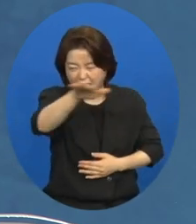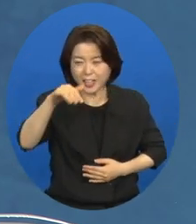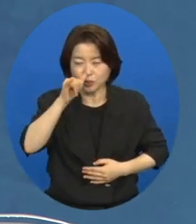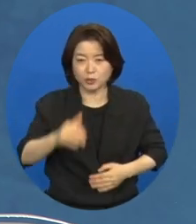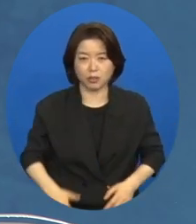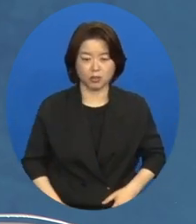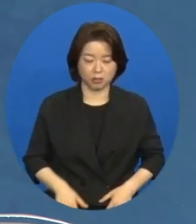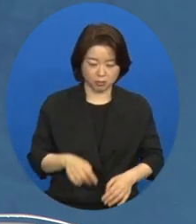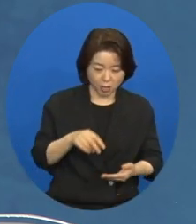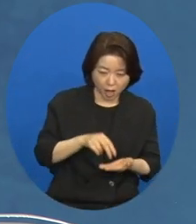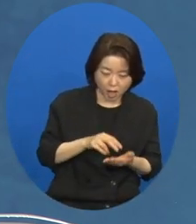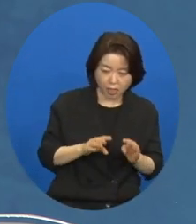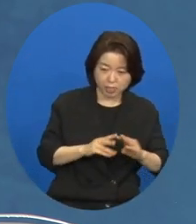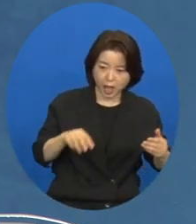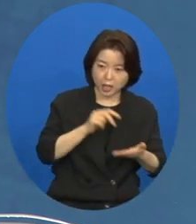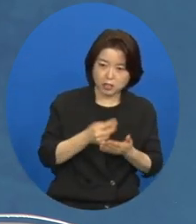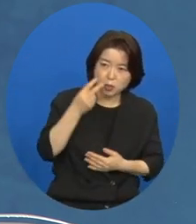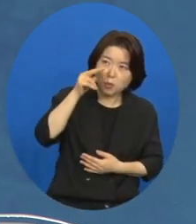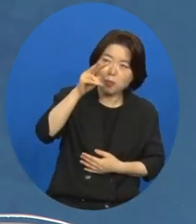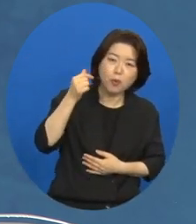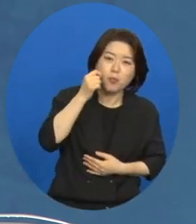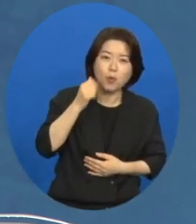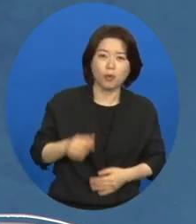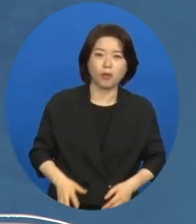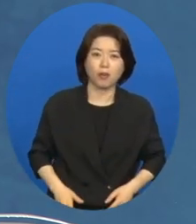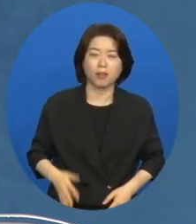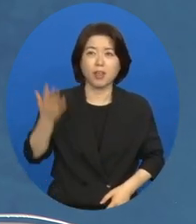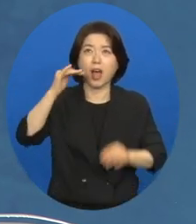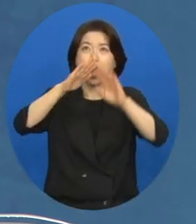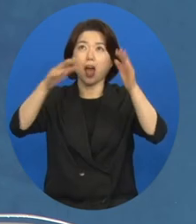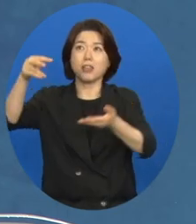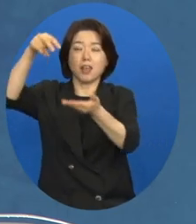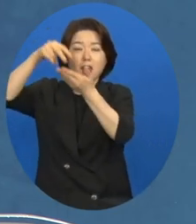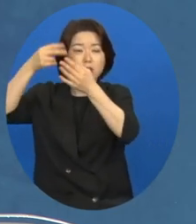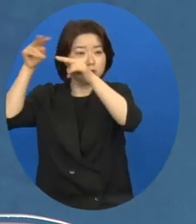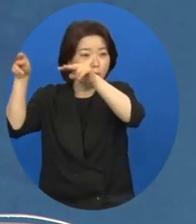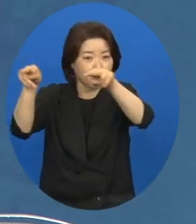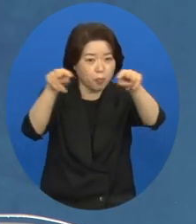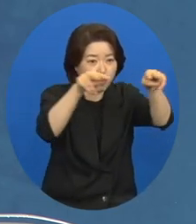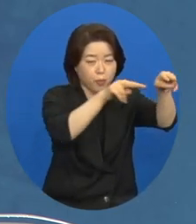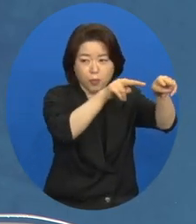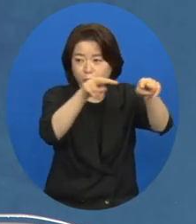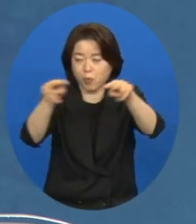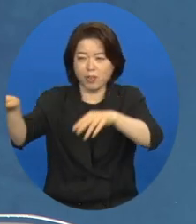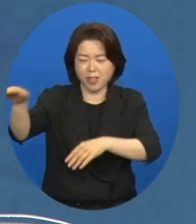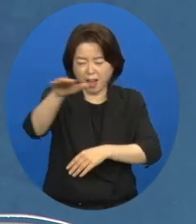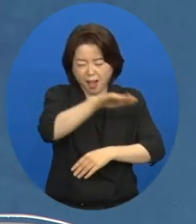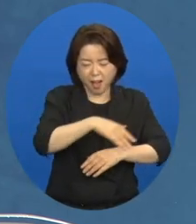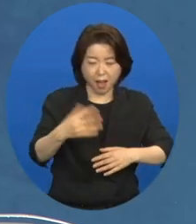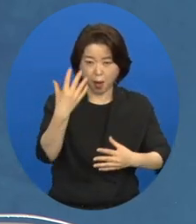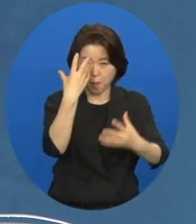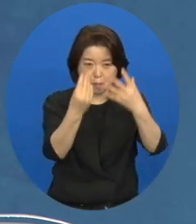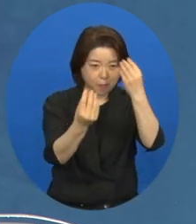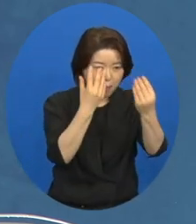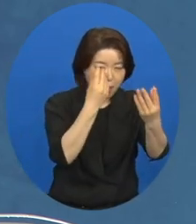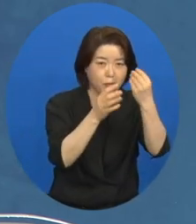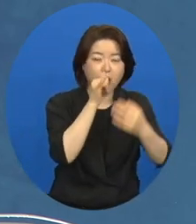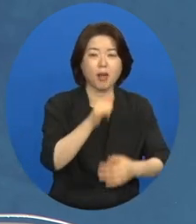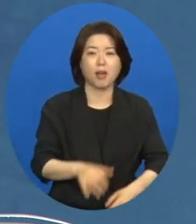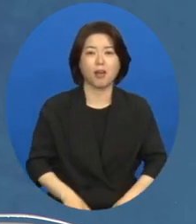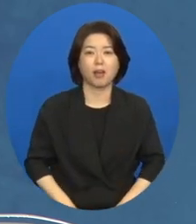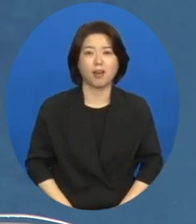볼 수 없었는데 하늘의 시야에서는 볼 수 있었던 것들이 다 보이는 겁니다. 이런 마음이